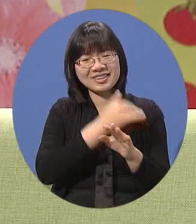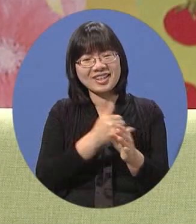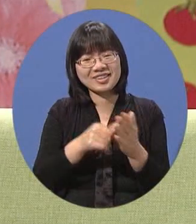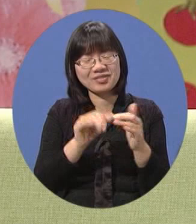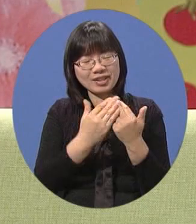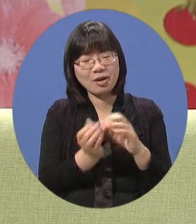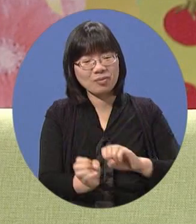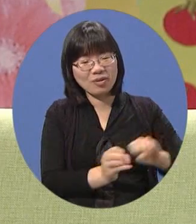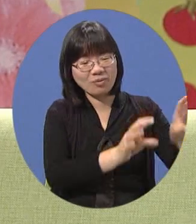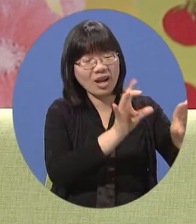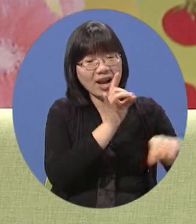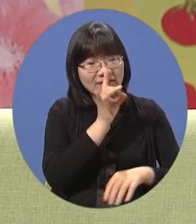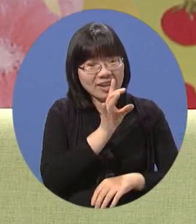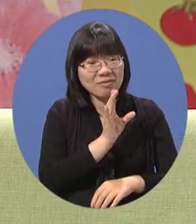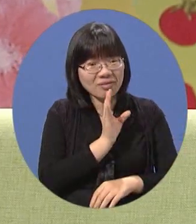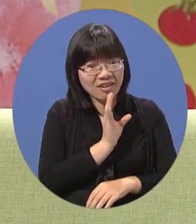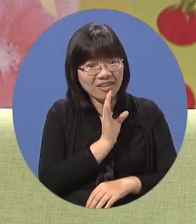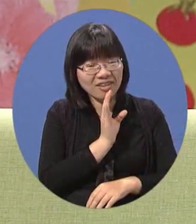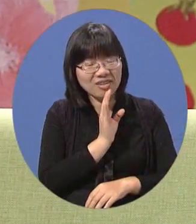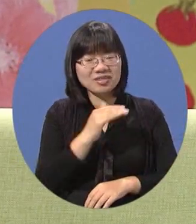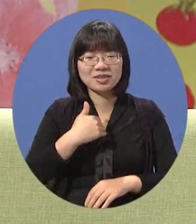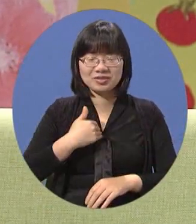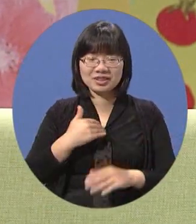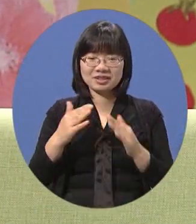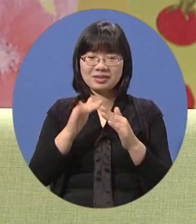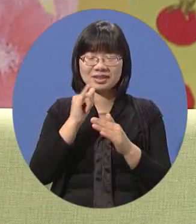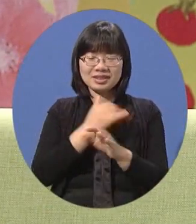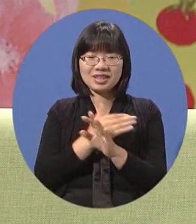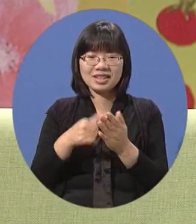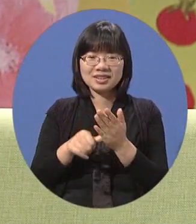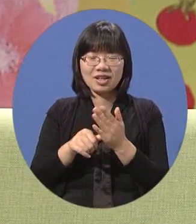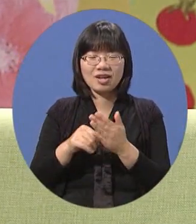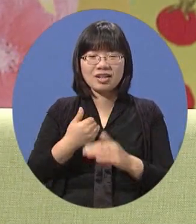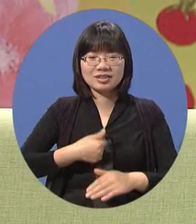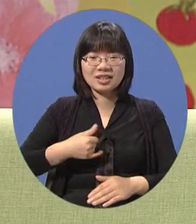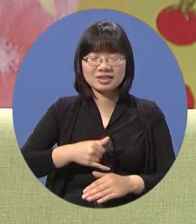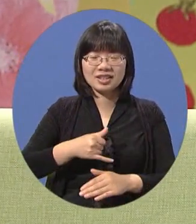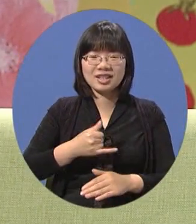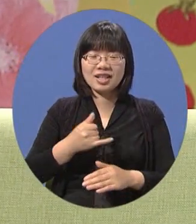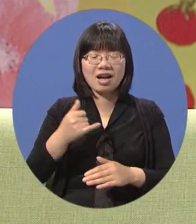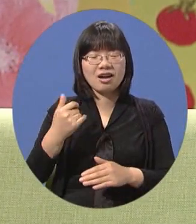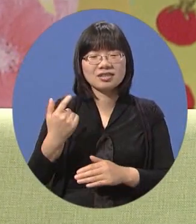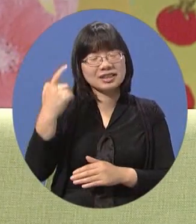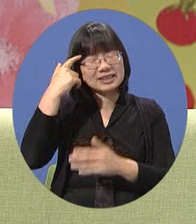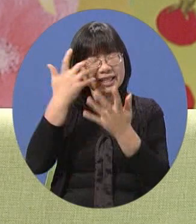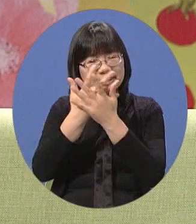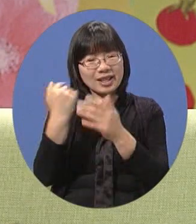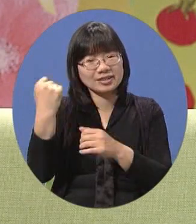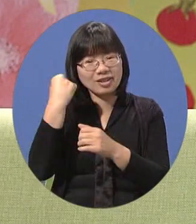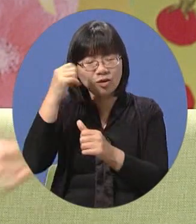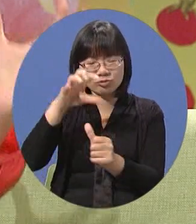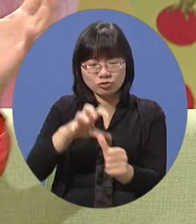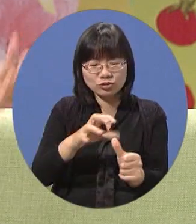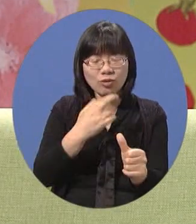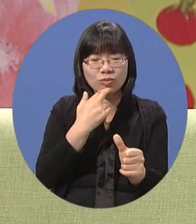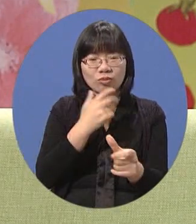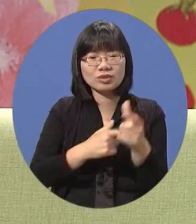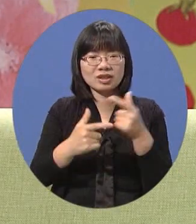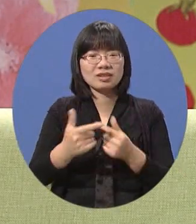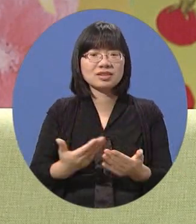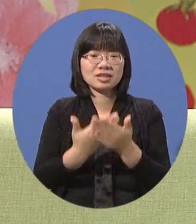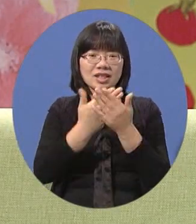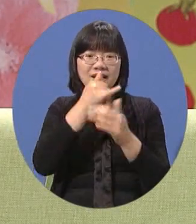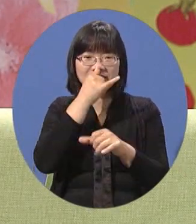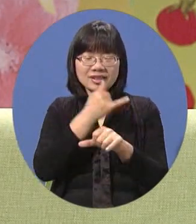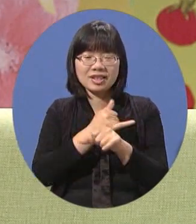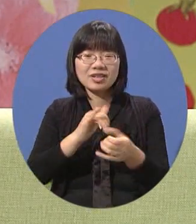집에 있는 장난감 중에서 네. 우리 아이의 뭐 상상력이나 창의력을 누르지 않고 네. 더 이렇게 증진시켜 줄 수 있는